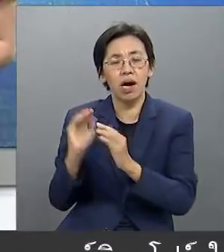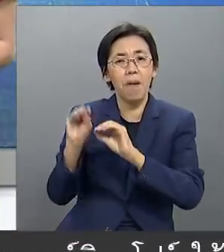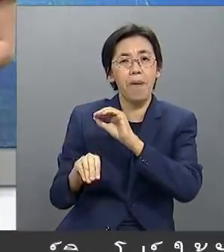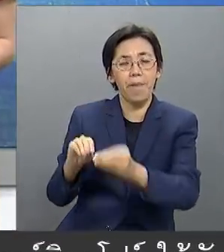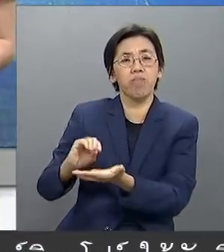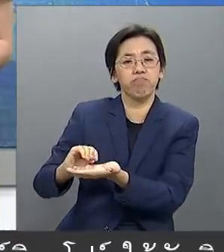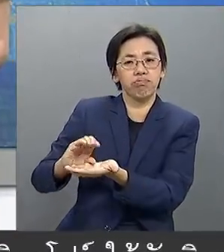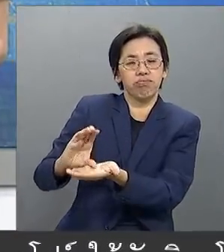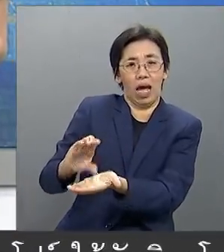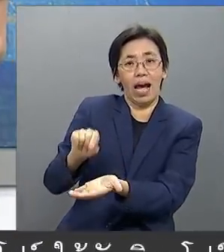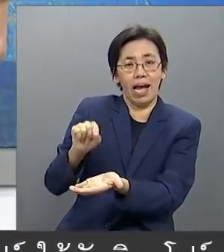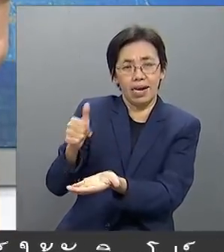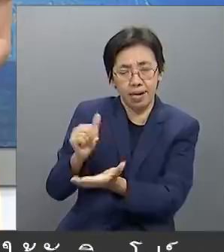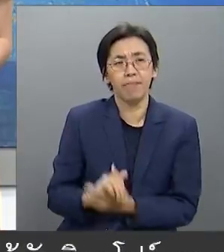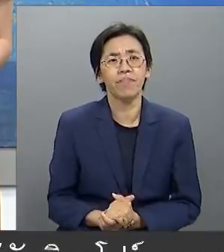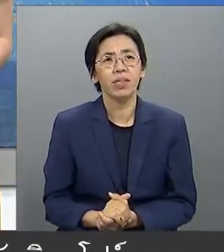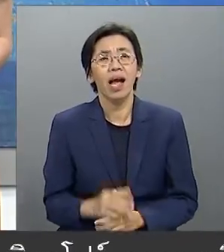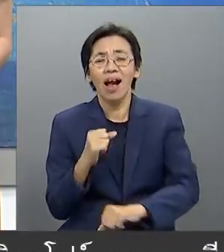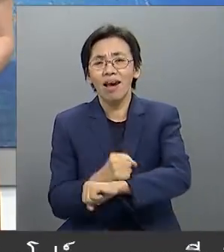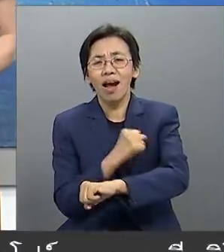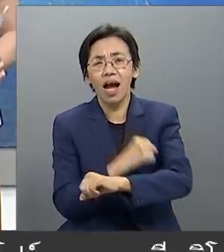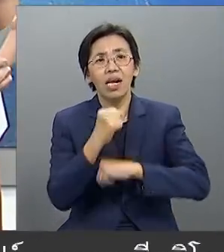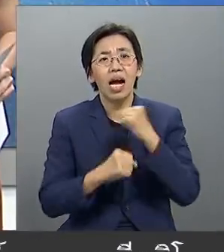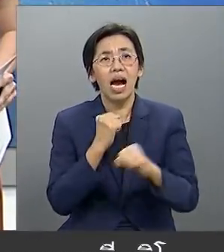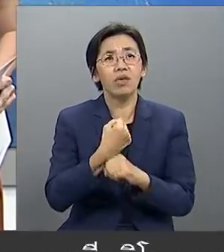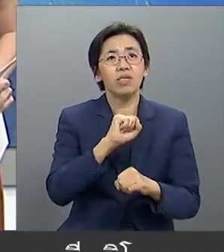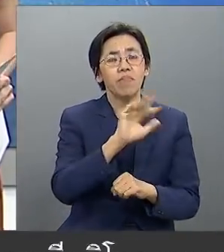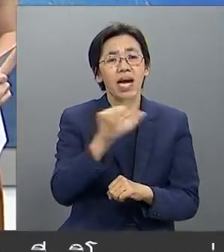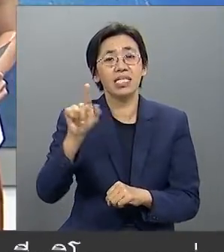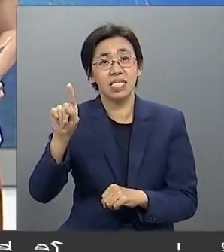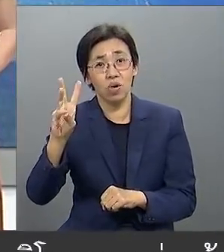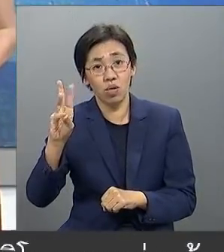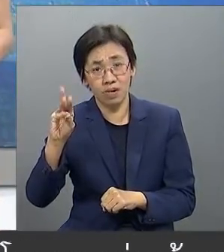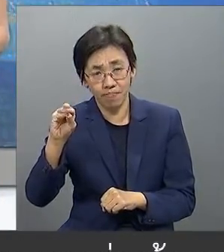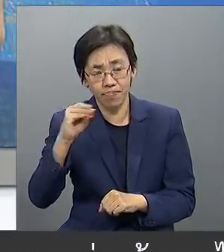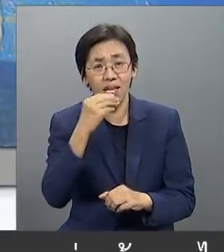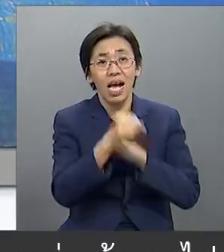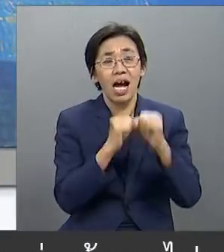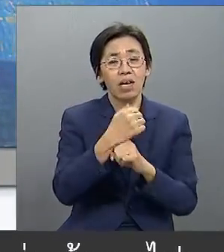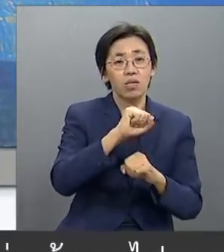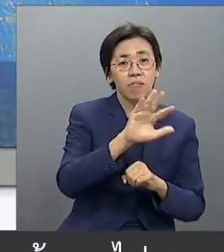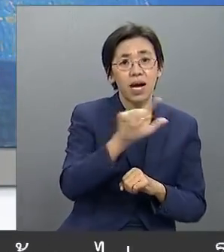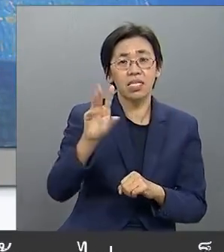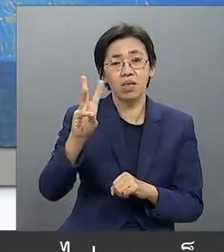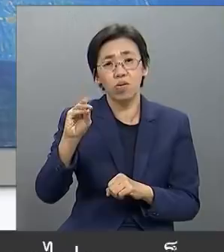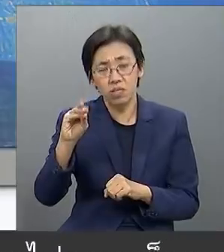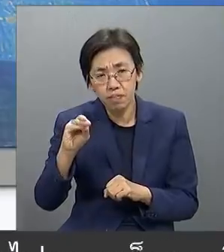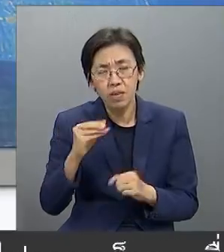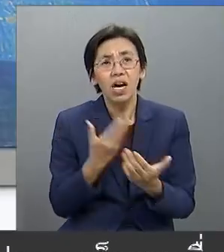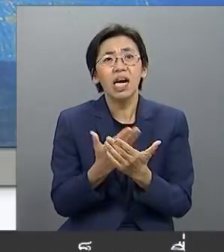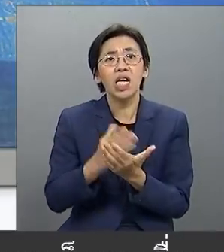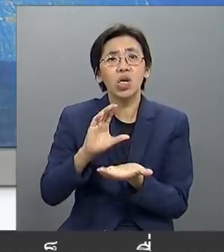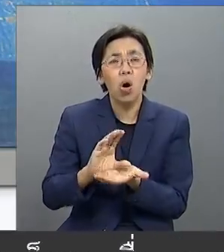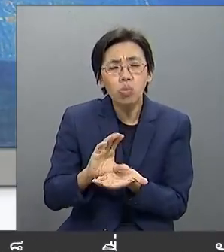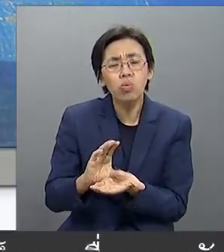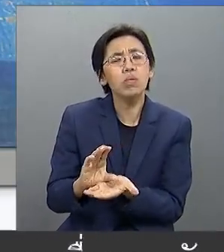คนที่เค้าขายก็คือแรงงานกลุ่มอายุ 15ถึง 60ปีที่มีต่อวันนี้ไม่ได้เป็นสมาชิกกองทุนสำรองเลี้ยงที่รักทุกคน